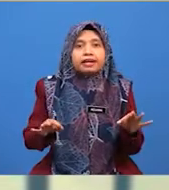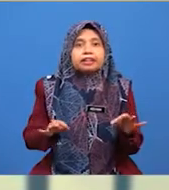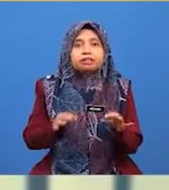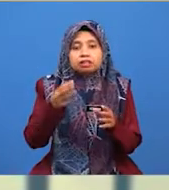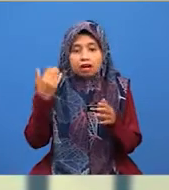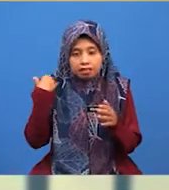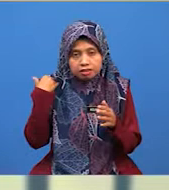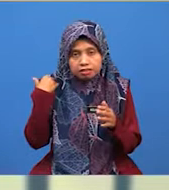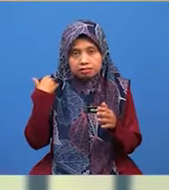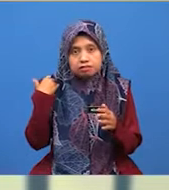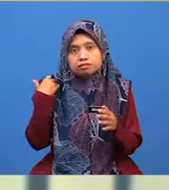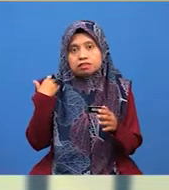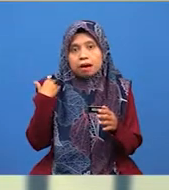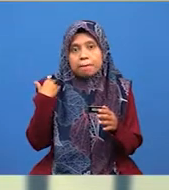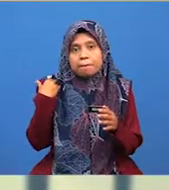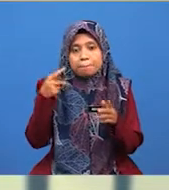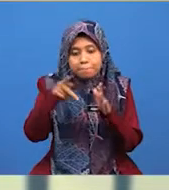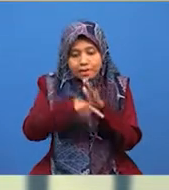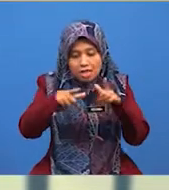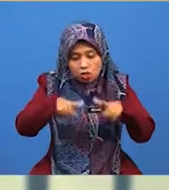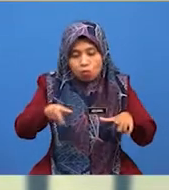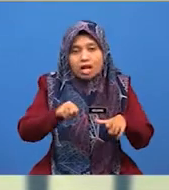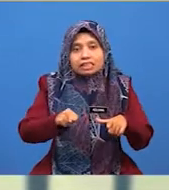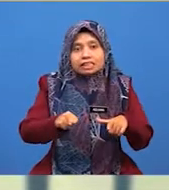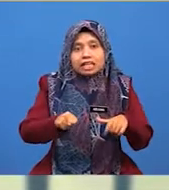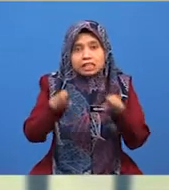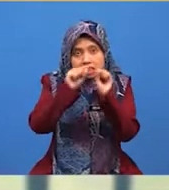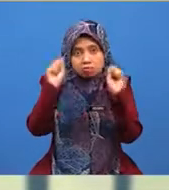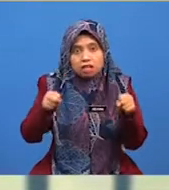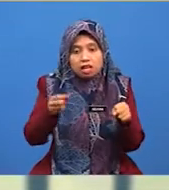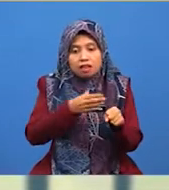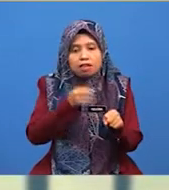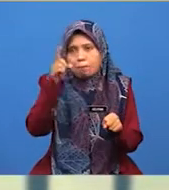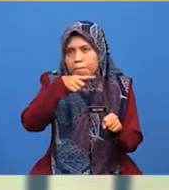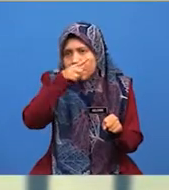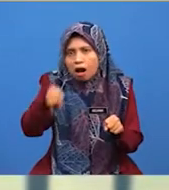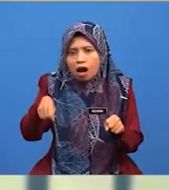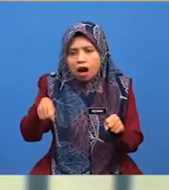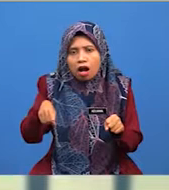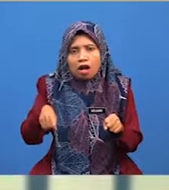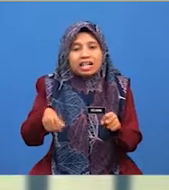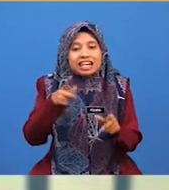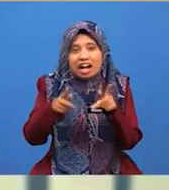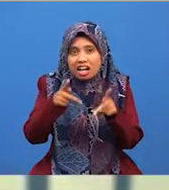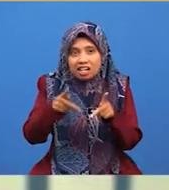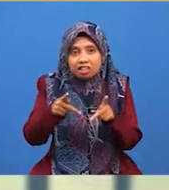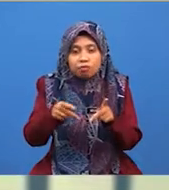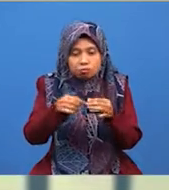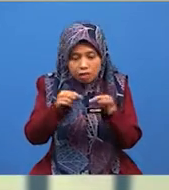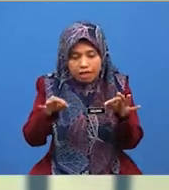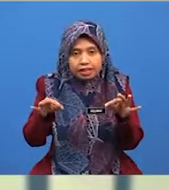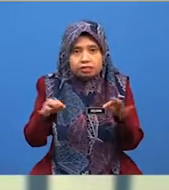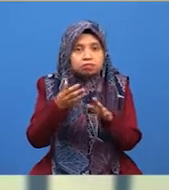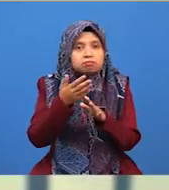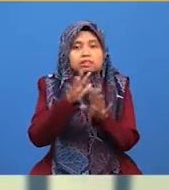tersebut mempunyai perluasan subjek, dan pangkah sekiranya